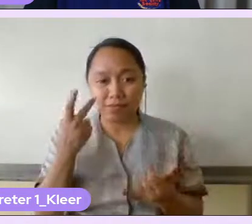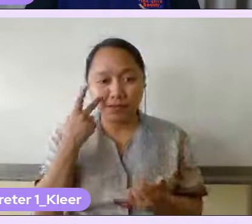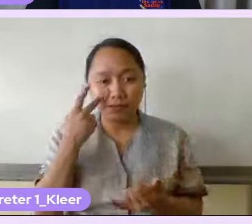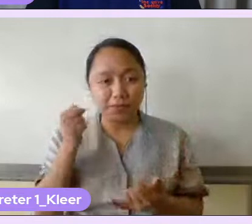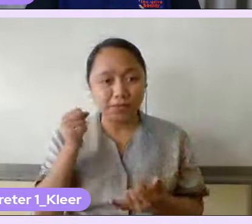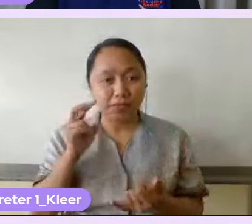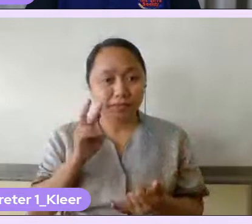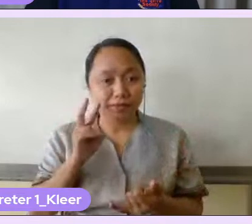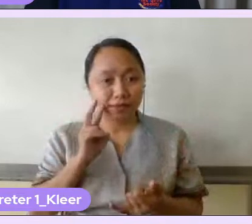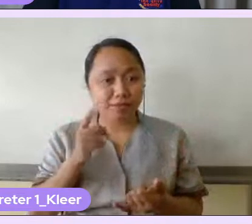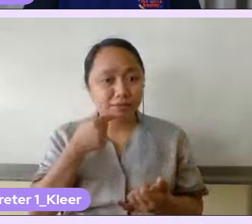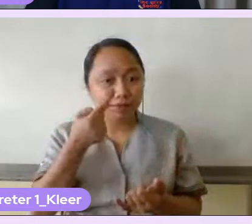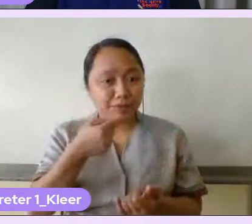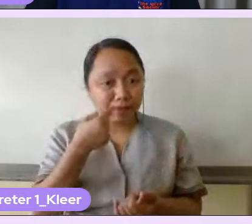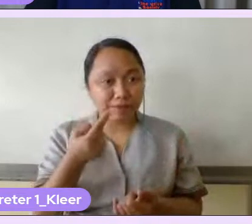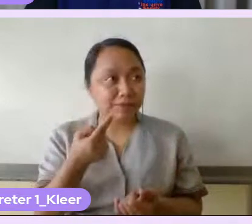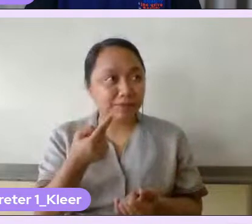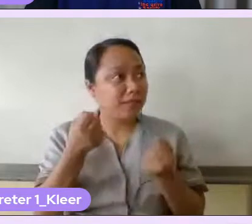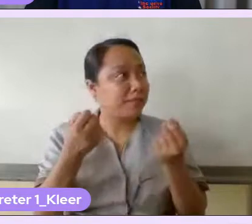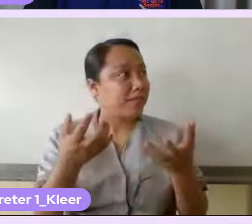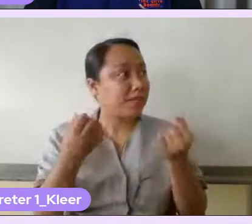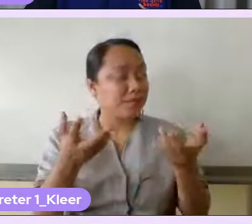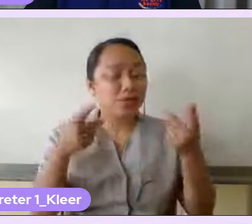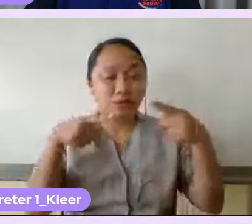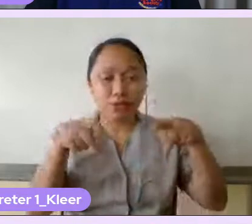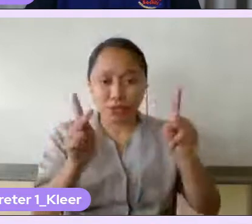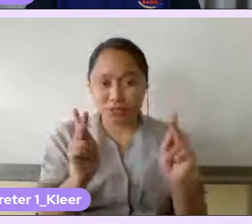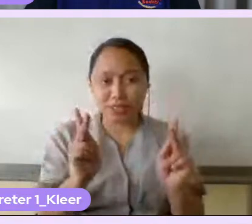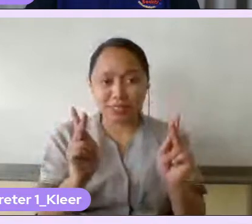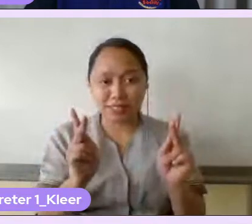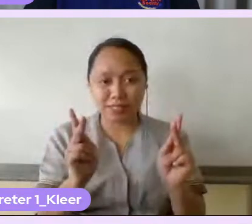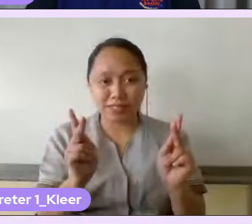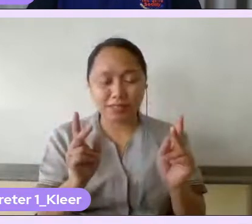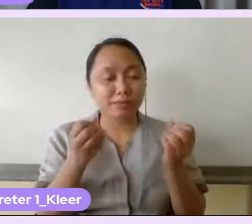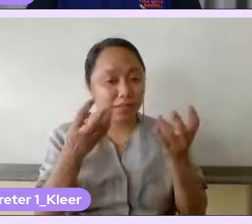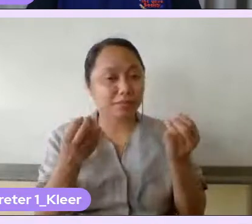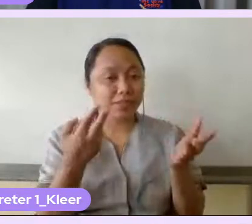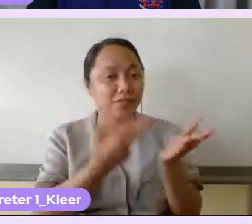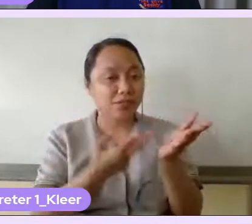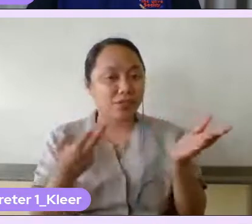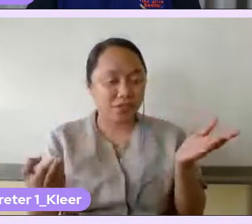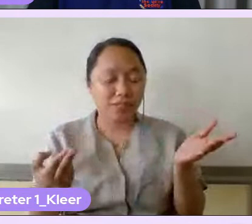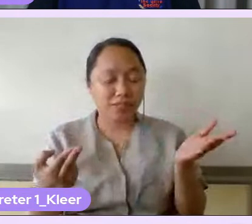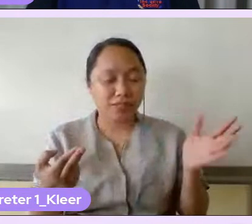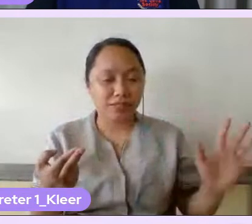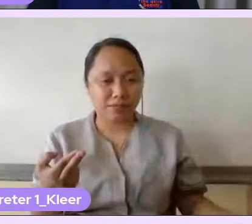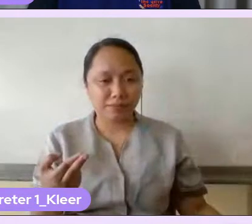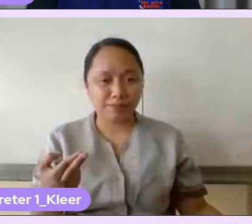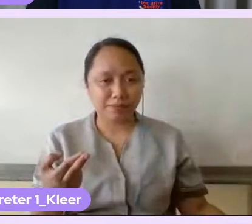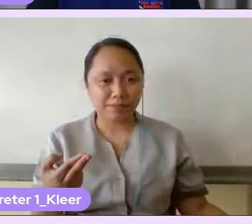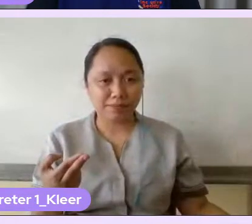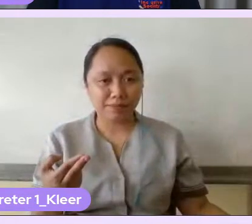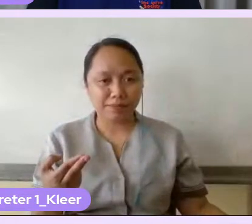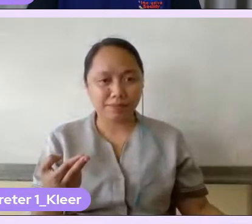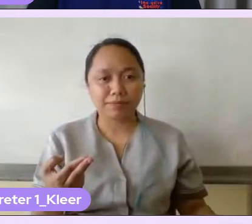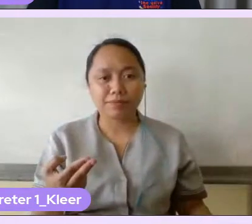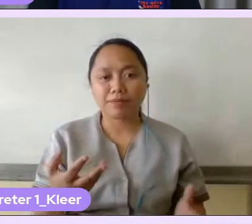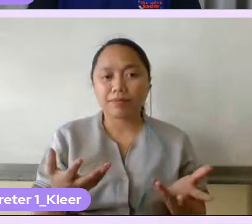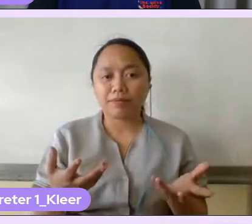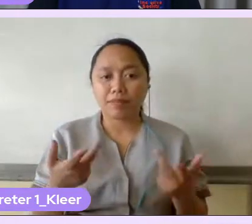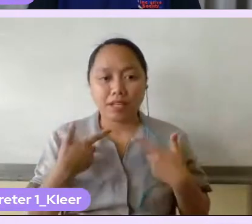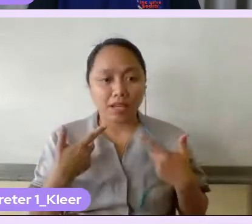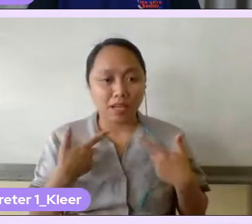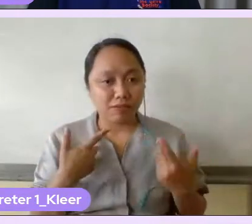maraming resources that women can tap into. Ano. At inote ko lang din no, na yung mga may kakayahan na mag-provide ng